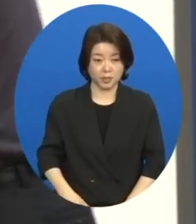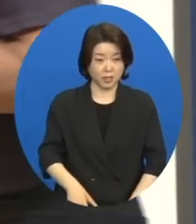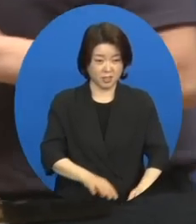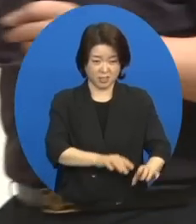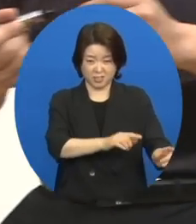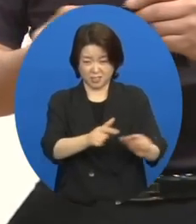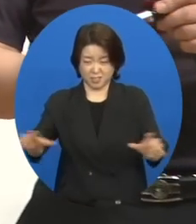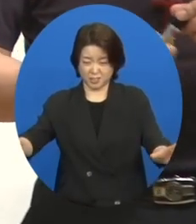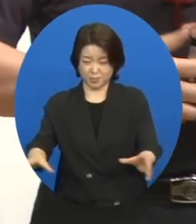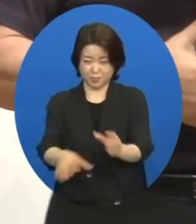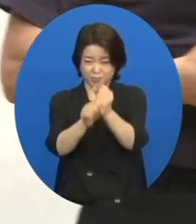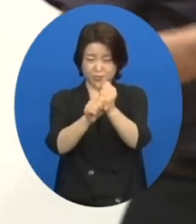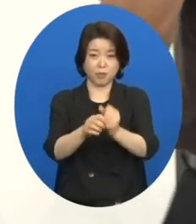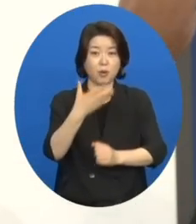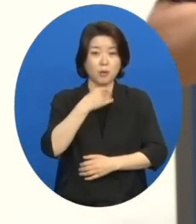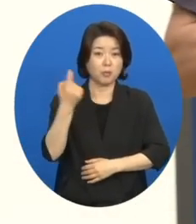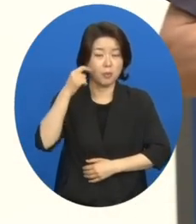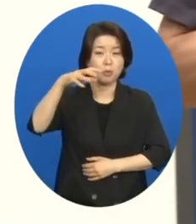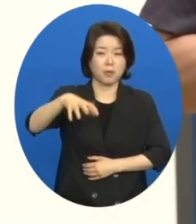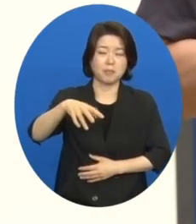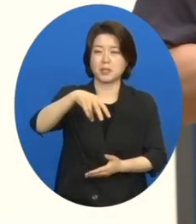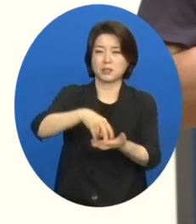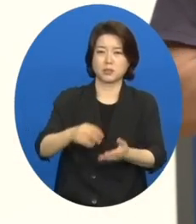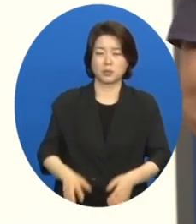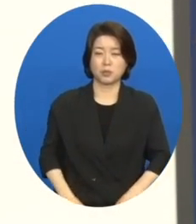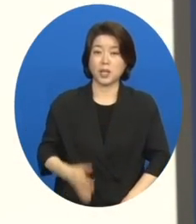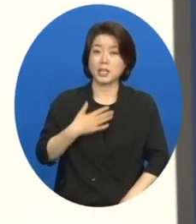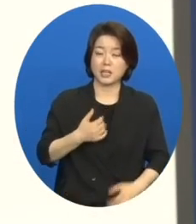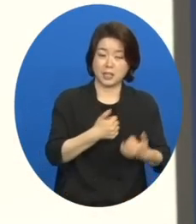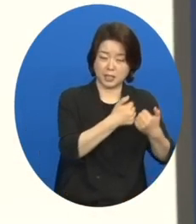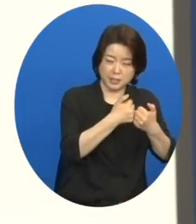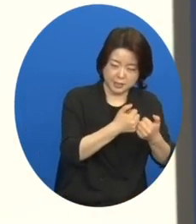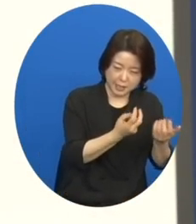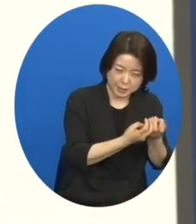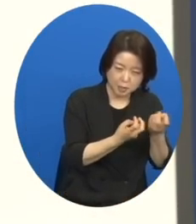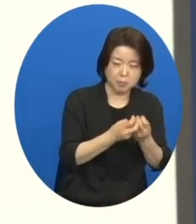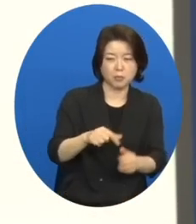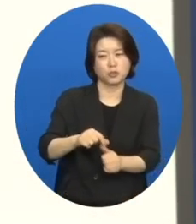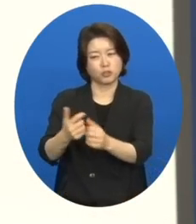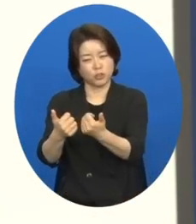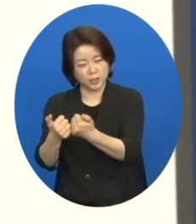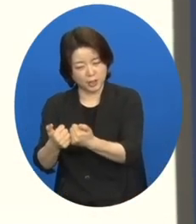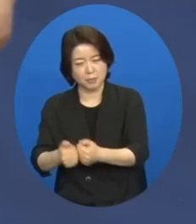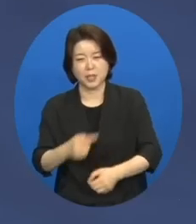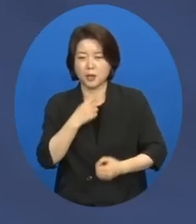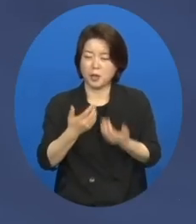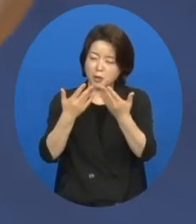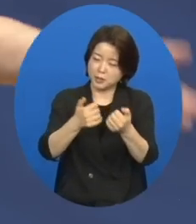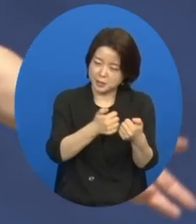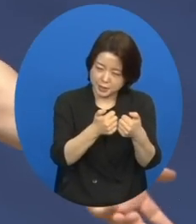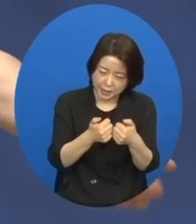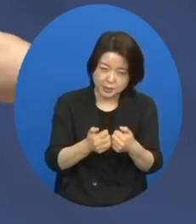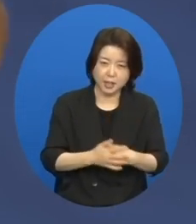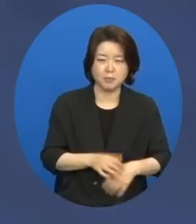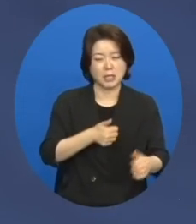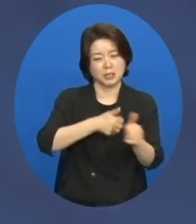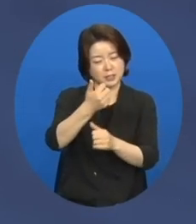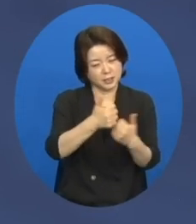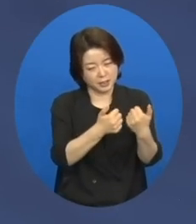말이냐? 그동안 저는 상담법, 구원법, 구원 상담, 또 헌신 상담, 승리